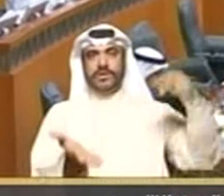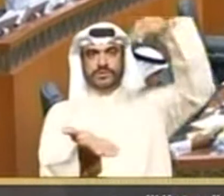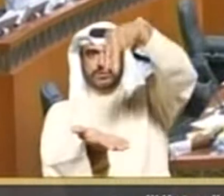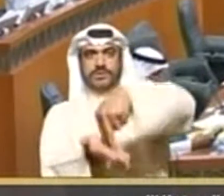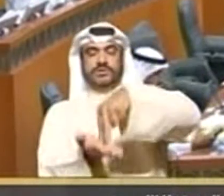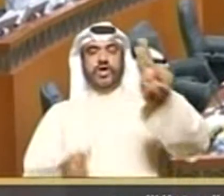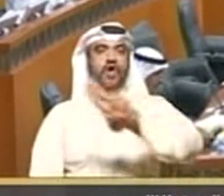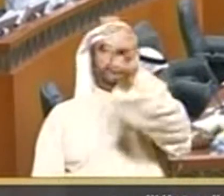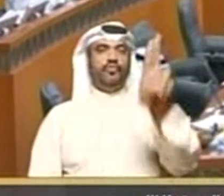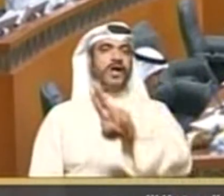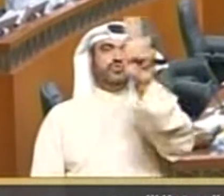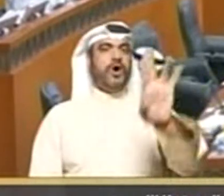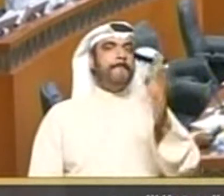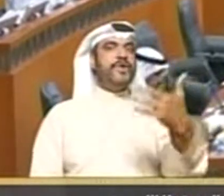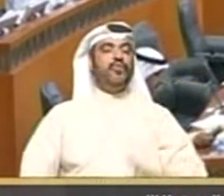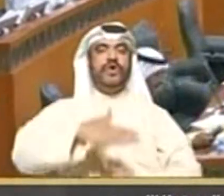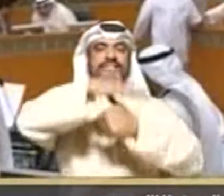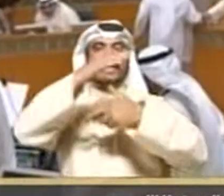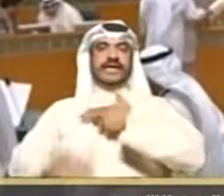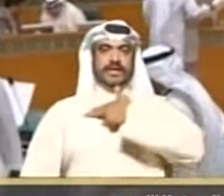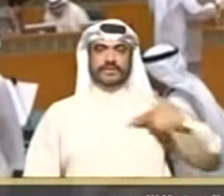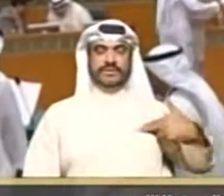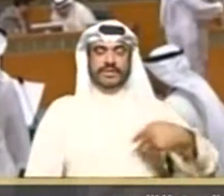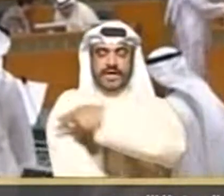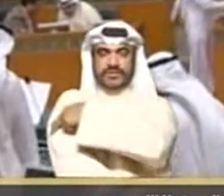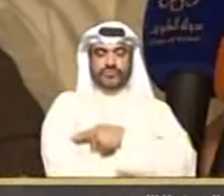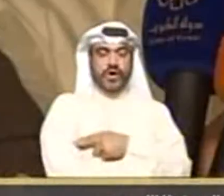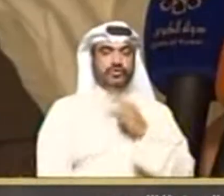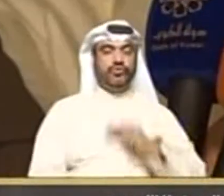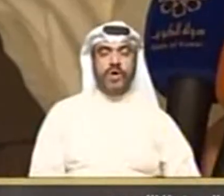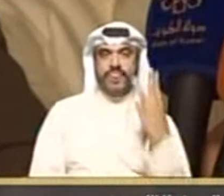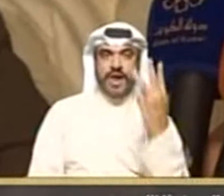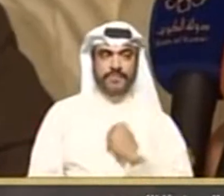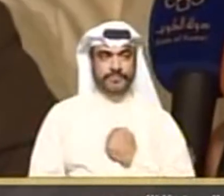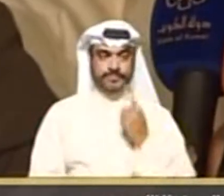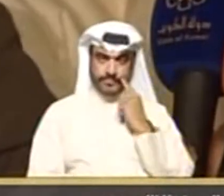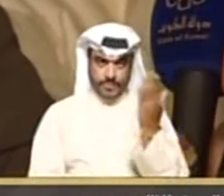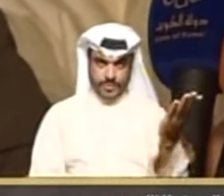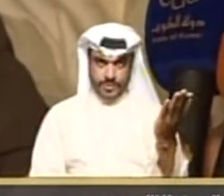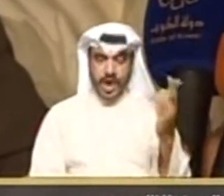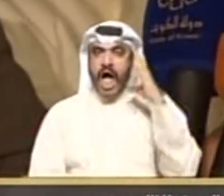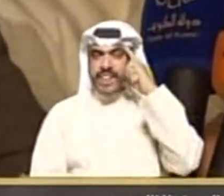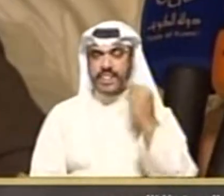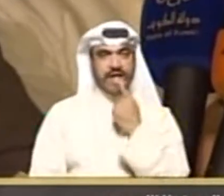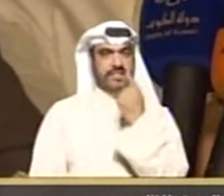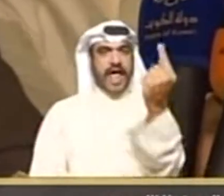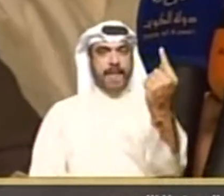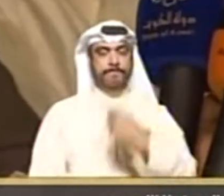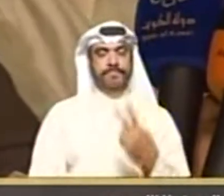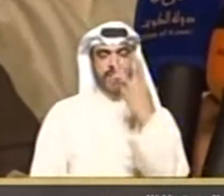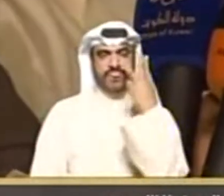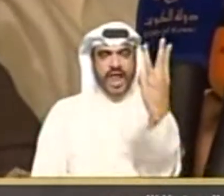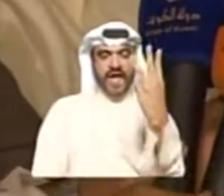والنائب محمد براك المطير، ويتكون الاستجواب من 5 محاور. تم طلب من مجموعة من الأخوة